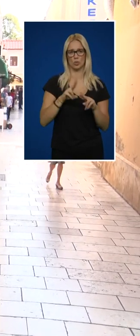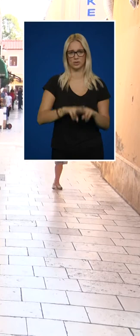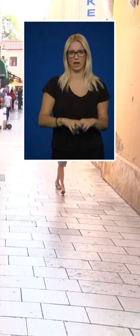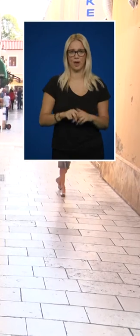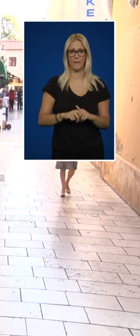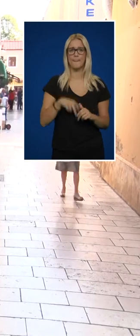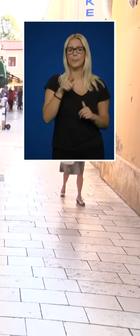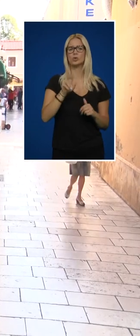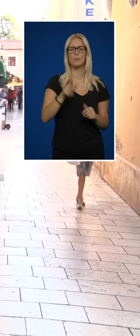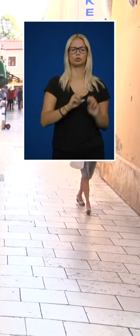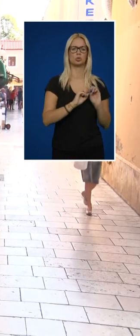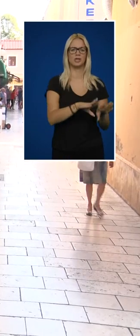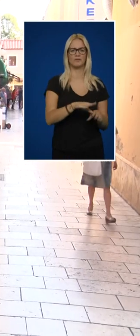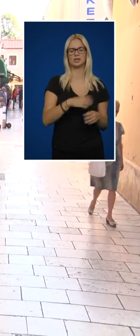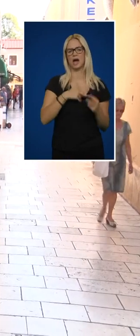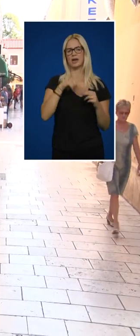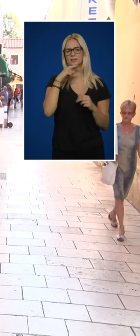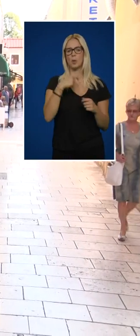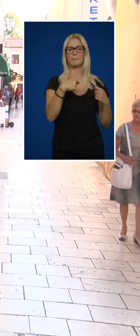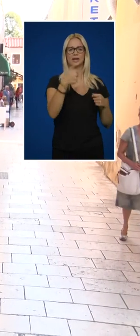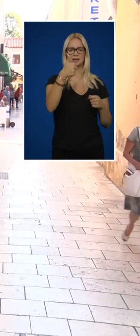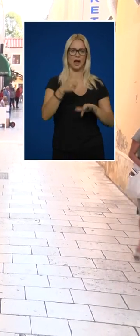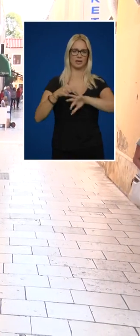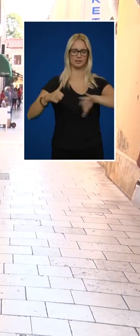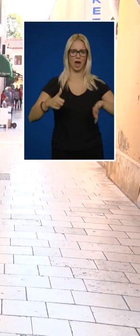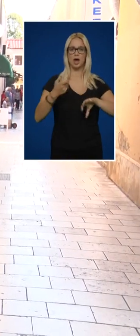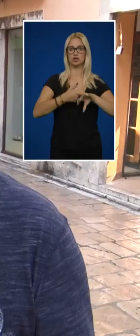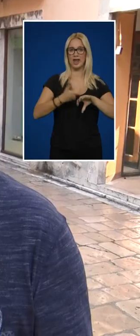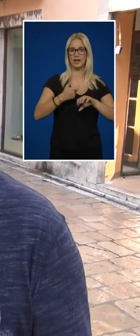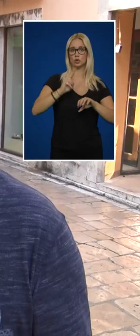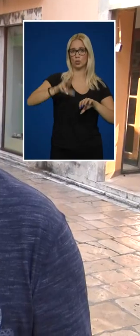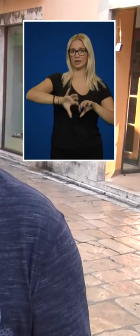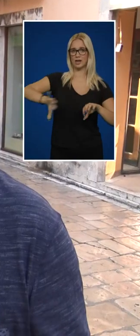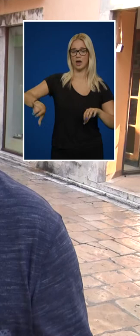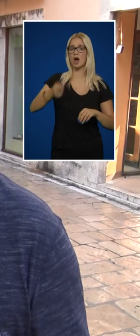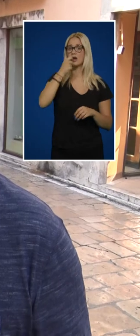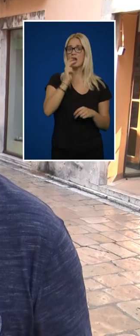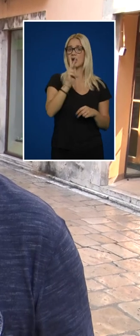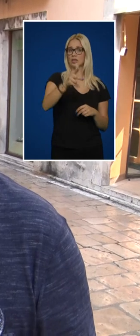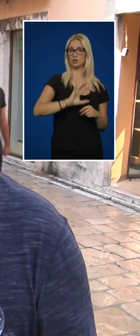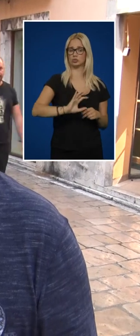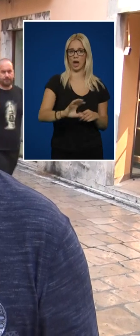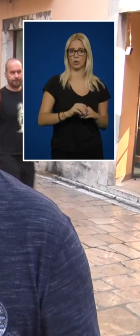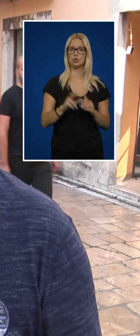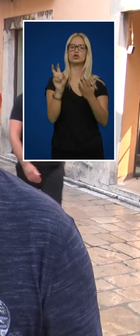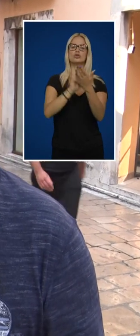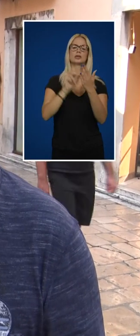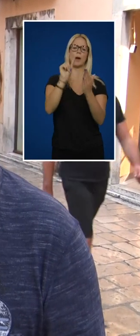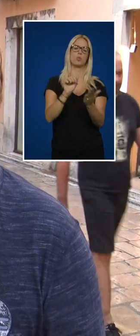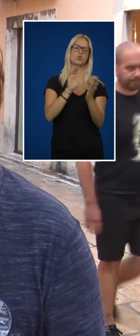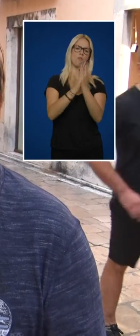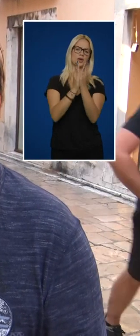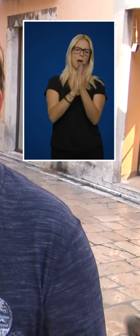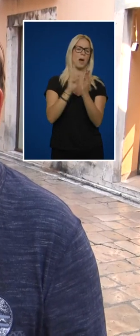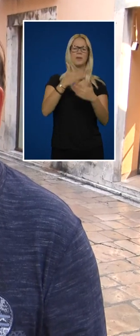drugu stranu i hrama na treću. Papir opet na četvrtu. Čitam u novinama i bilo din na Pacifiku